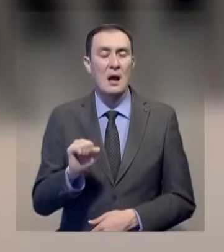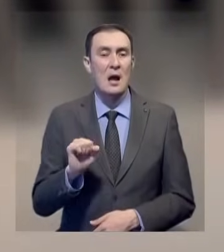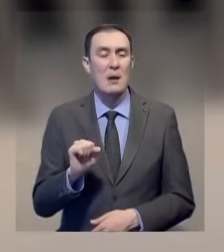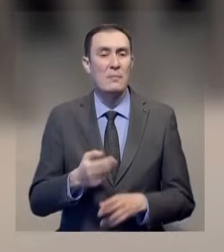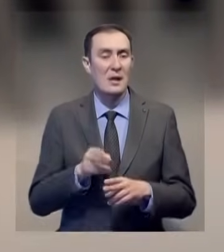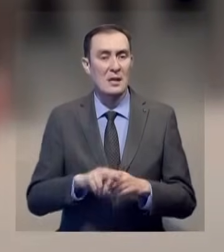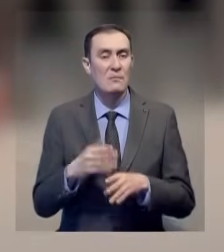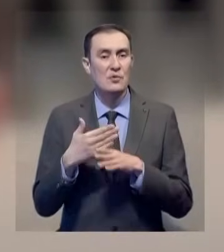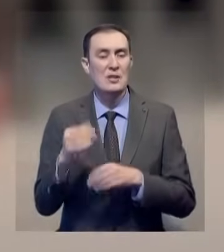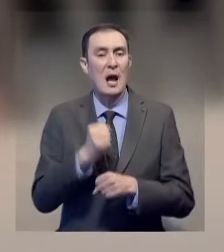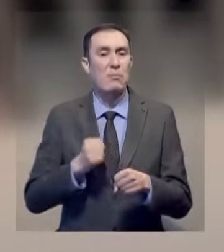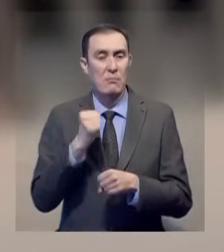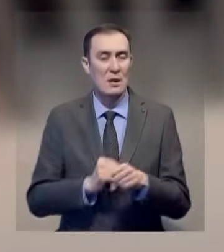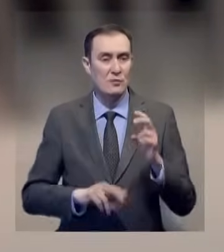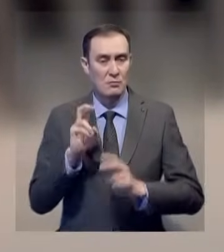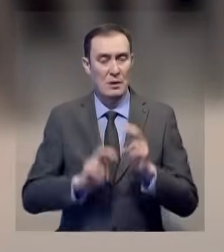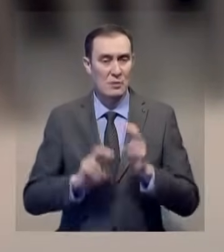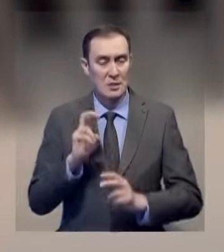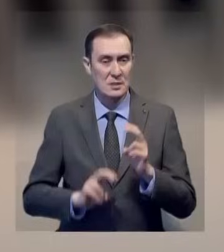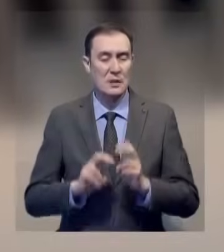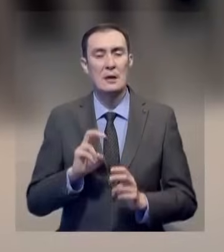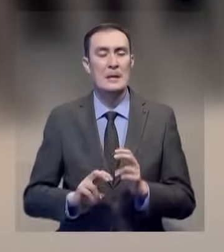При этом доля обрабатывающей промышленности